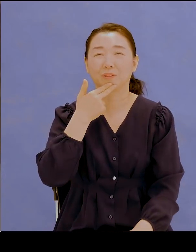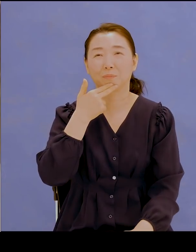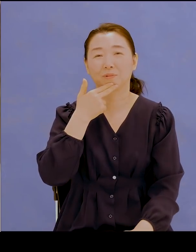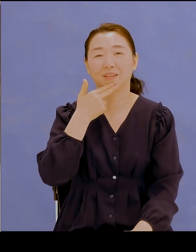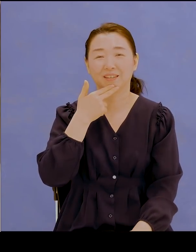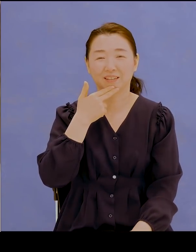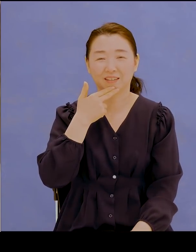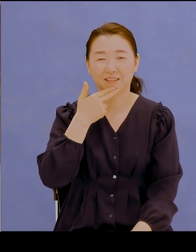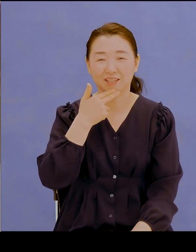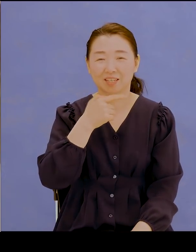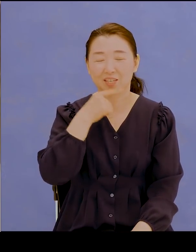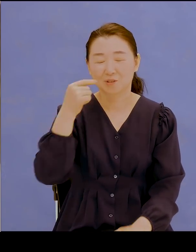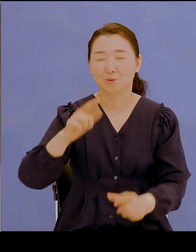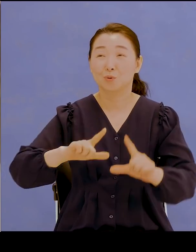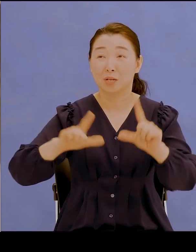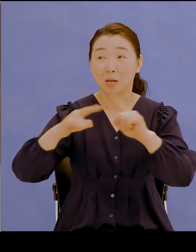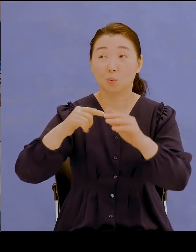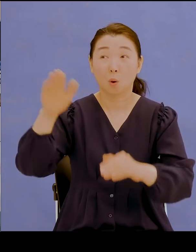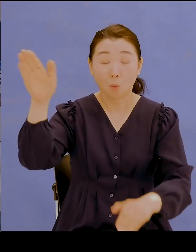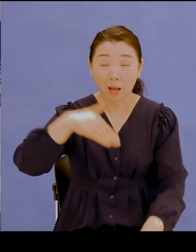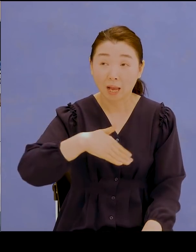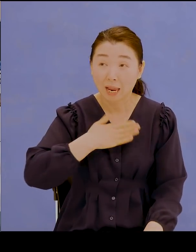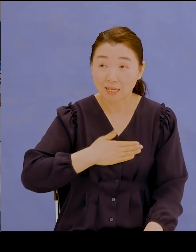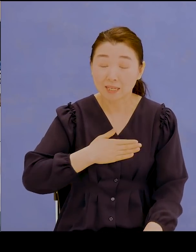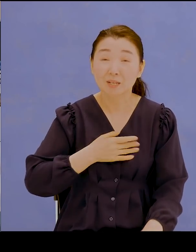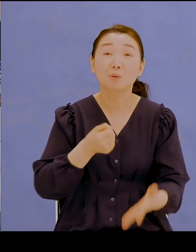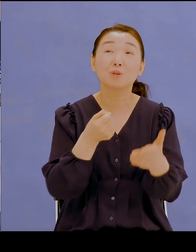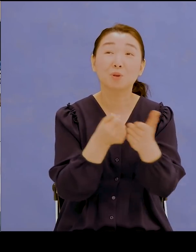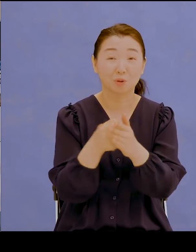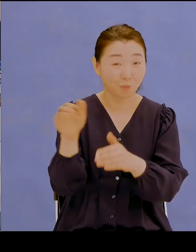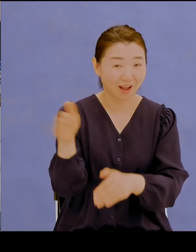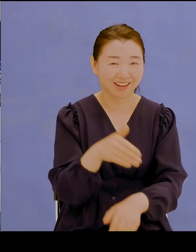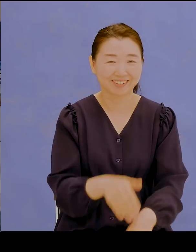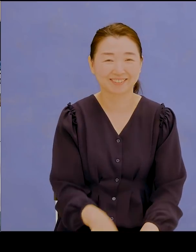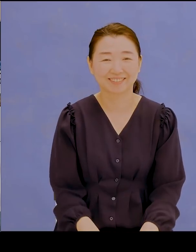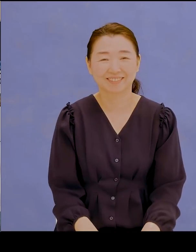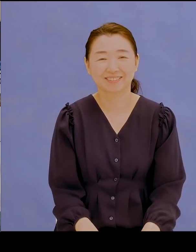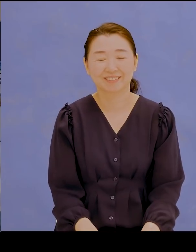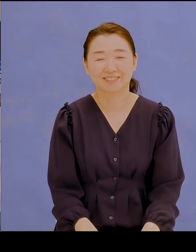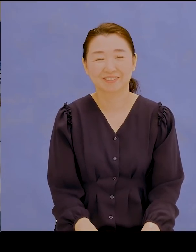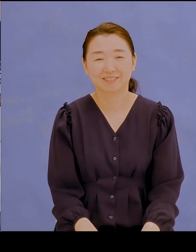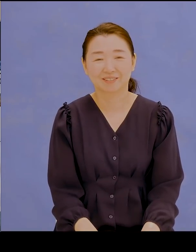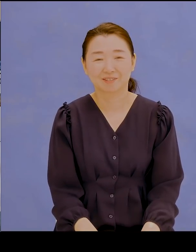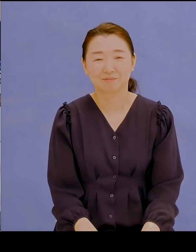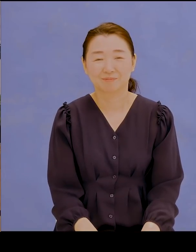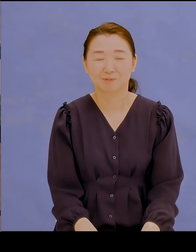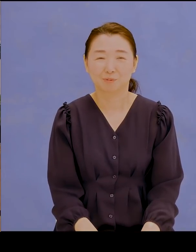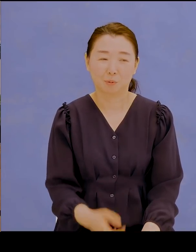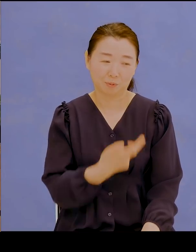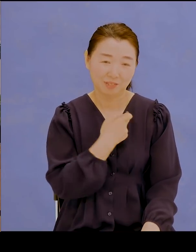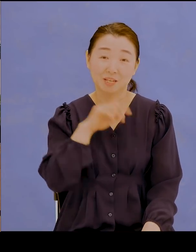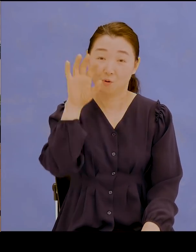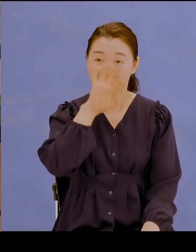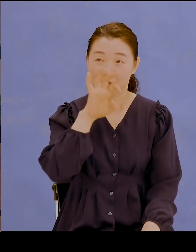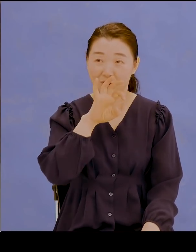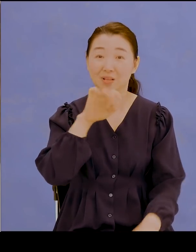교회 나와. 그러면 다 교회를 택하죠. 하루만 오면 되니까. 그렇죠. 그렇게 해서 이제 약간 이렇게 해서 이제 뭐 제자 훈련도